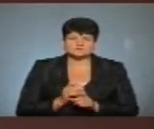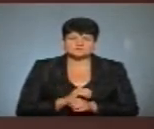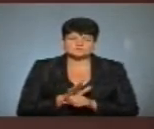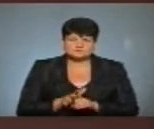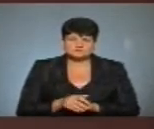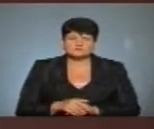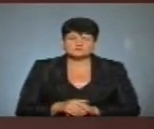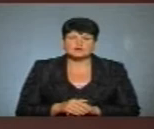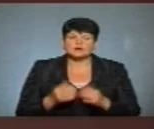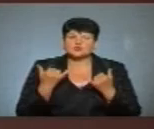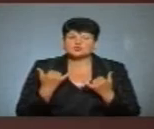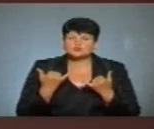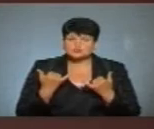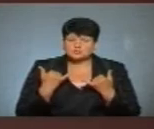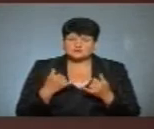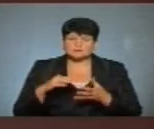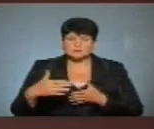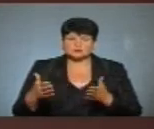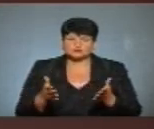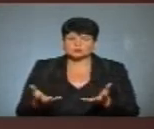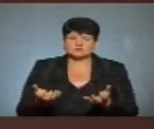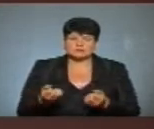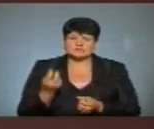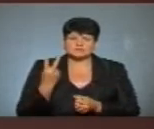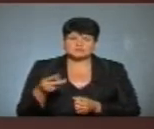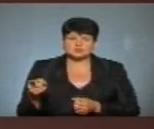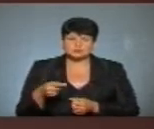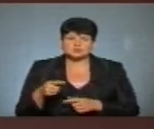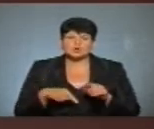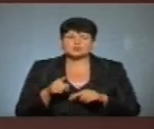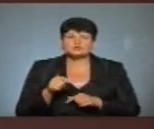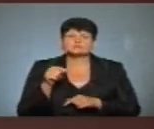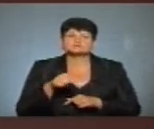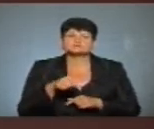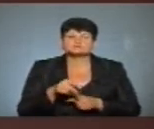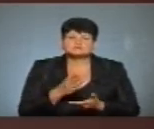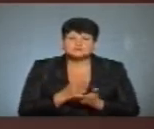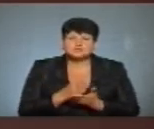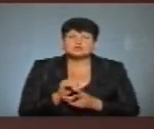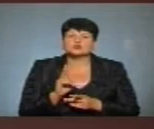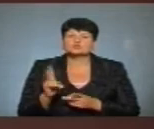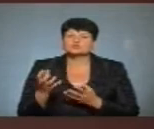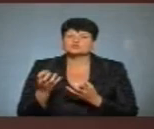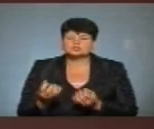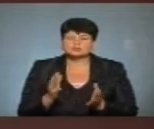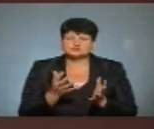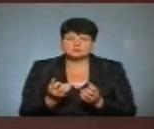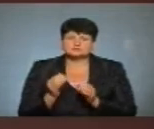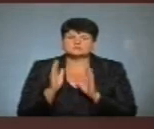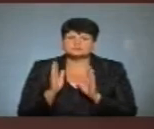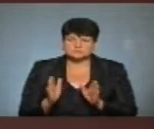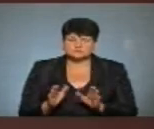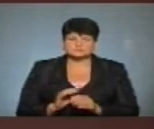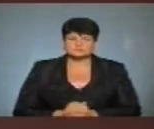коронавірусу. Сьогодні пакунки отримали 2 тернопільські родини. Що в цих пакунках і хто ще їх отримає,